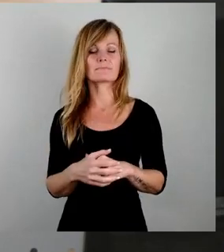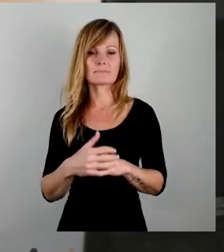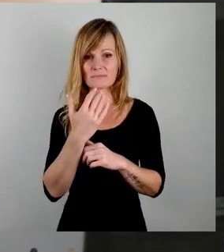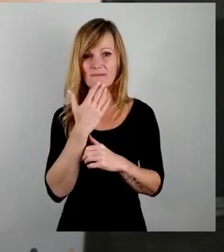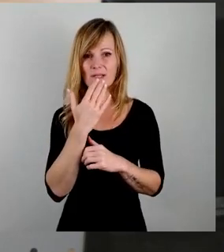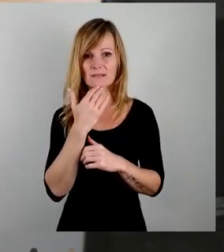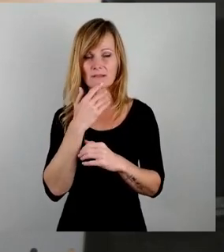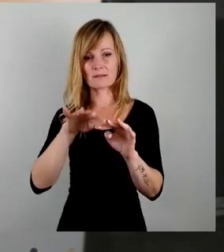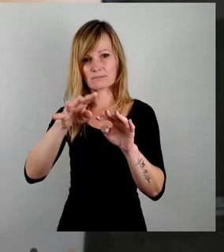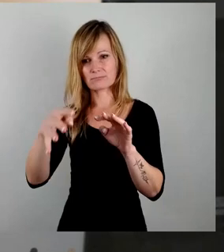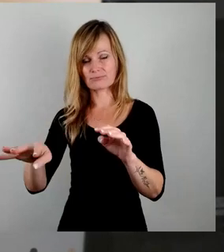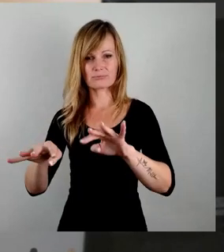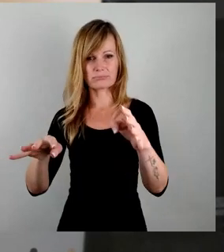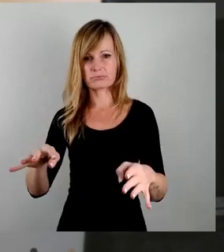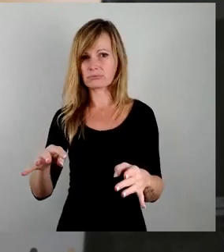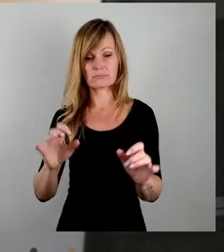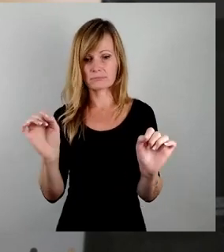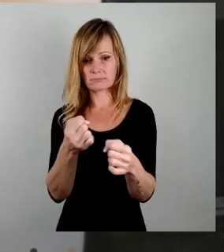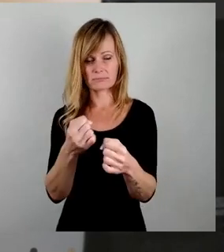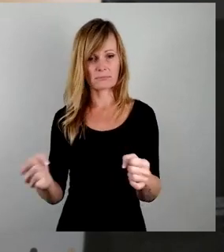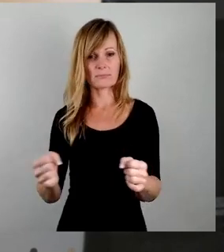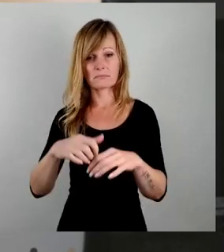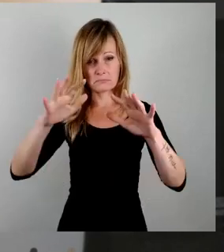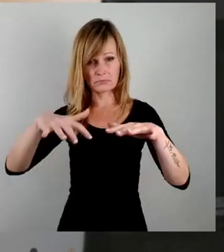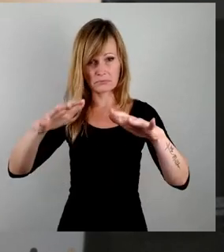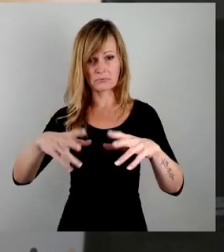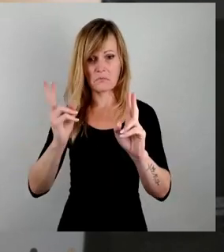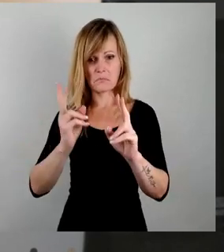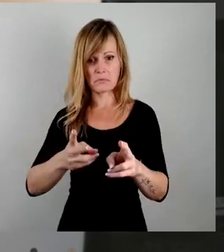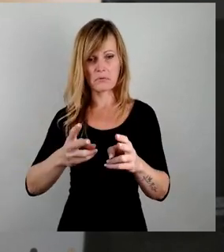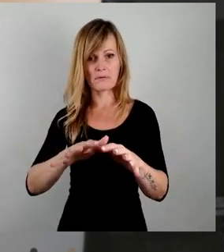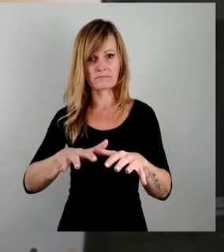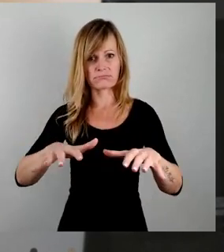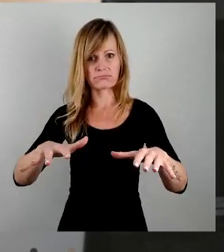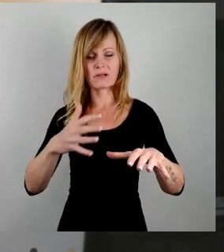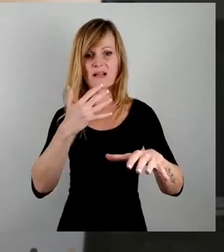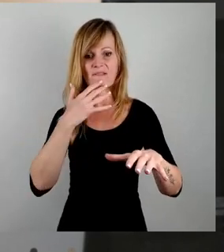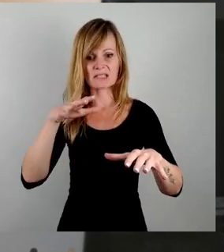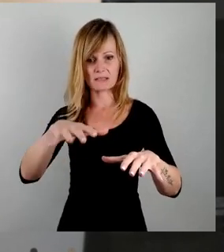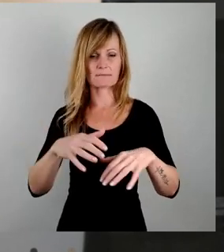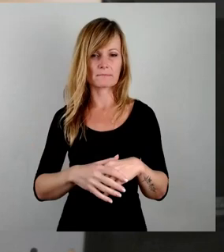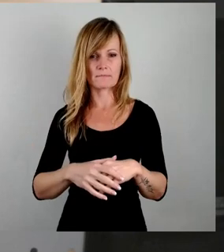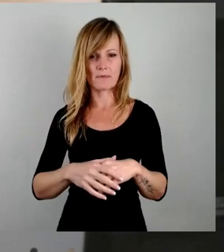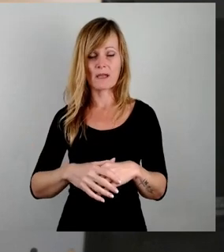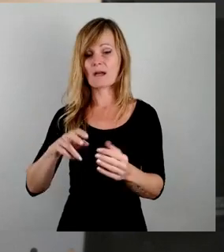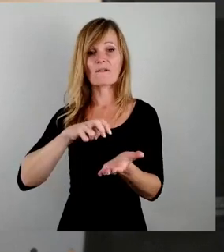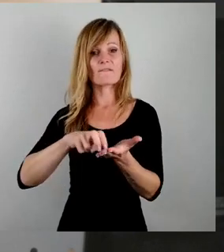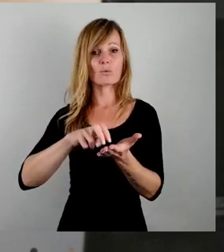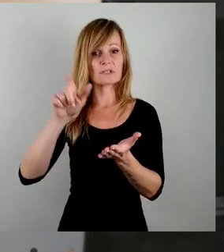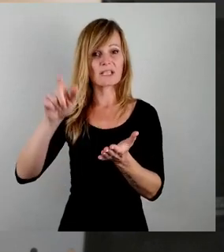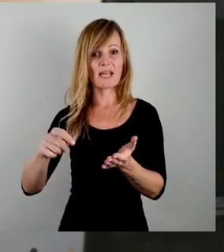intakt. Es bilden sich riesige Pfützen. Von Fußgängerwegen ist teilweise keine